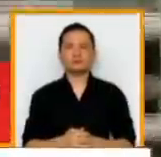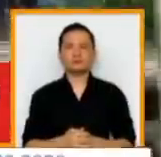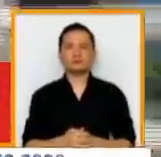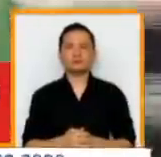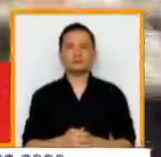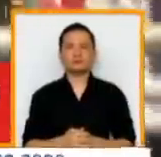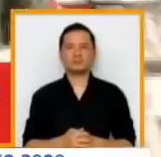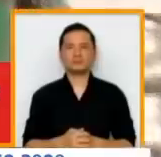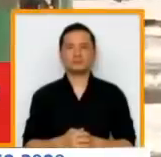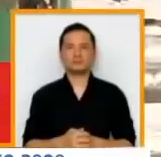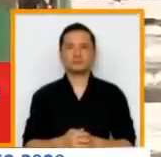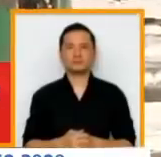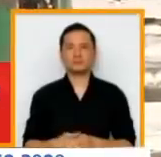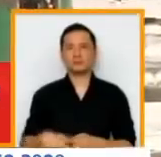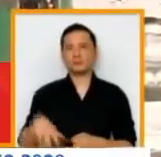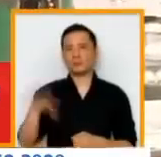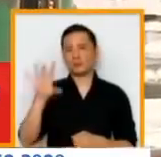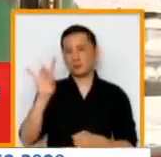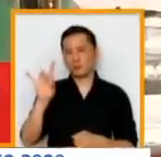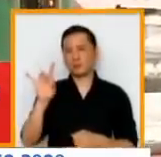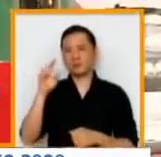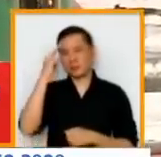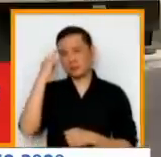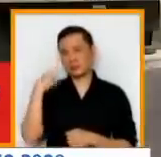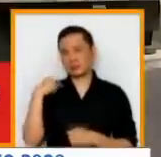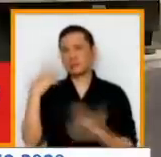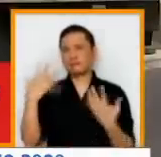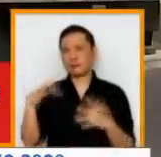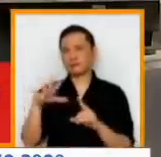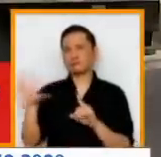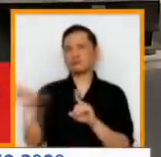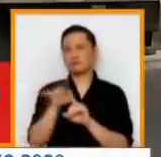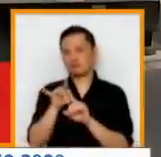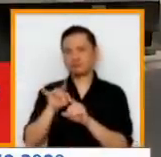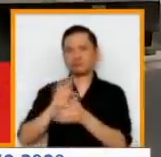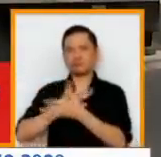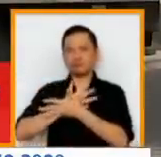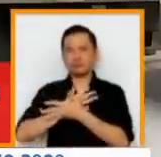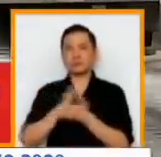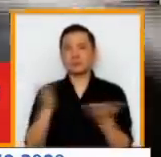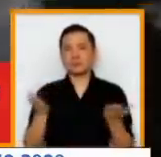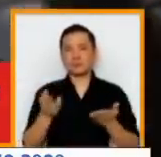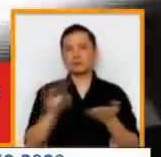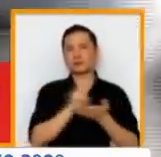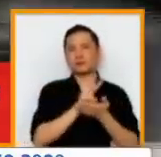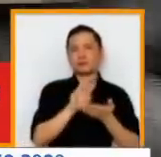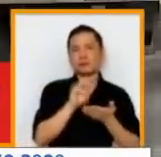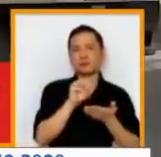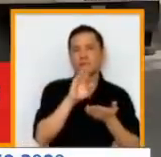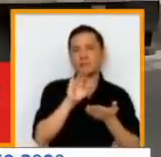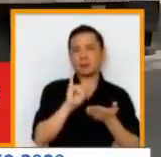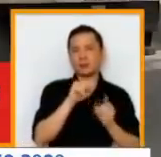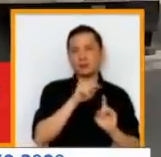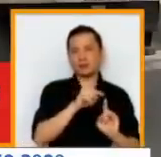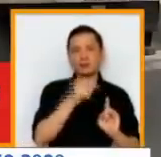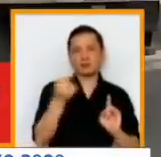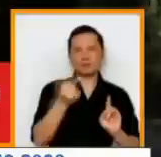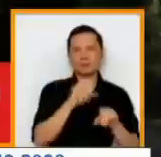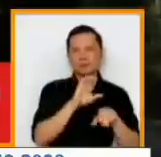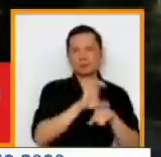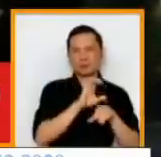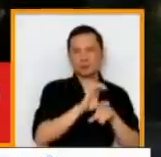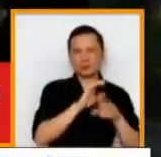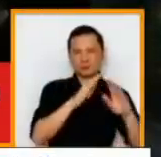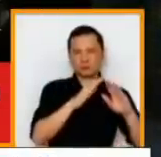Walong madre na ang nasawi dahil sa COVID-19 sa Religious of the Virgin Mary Convent sa Barangay Kaunlaran, Quezon City. Ayon sa